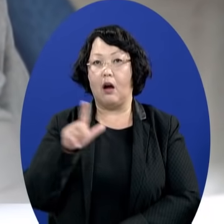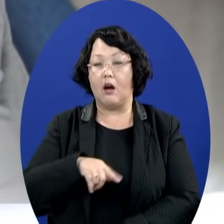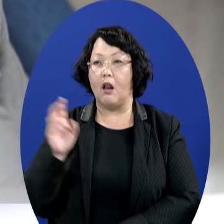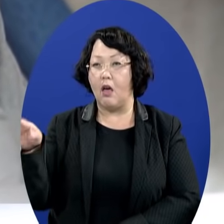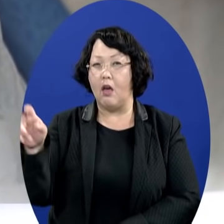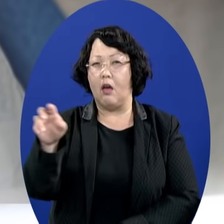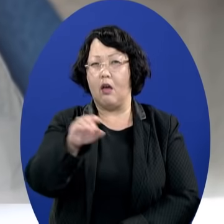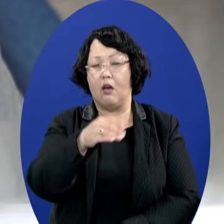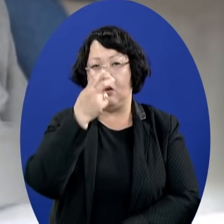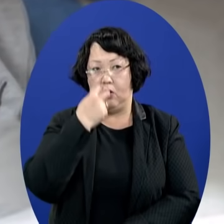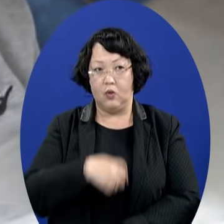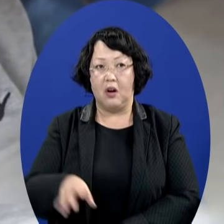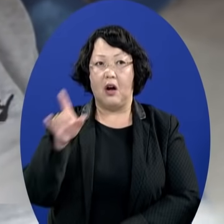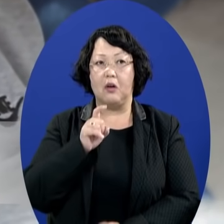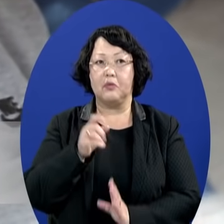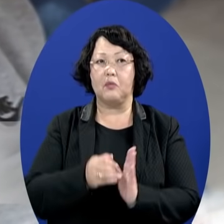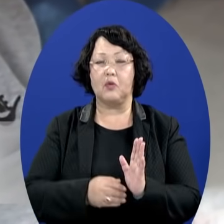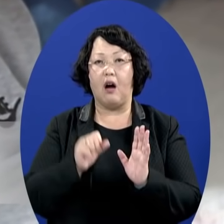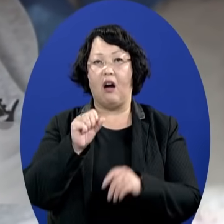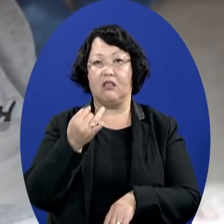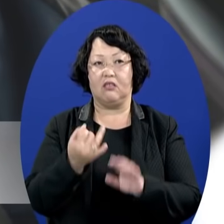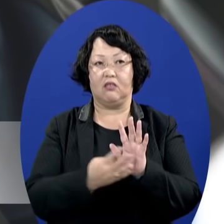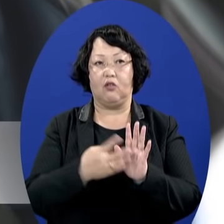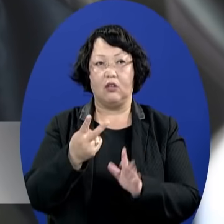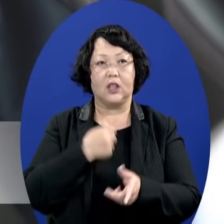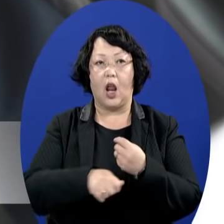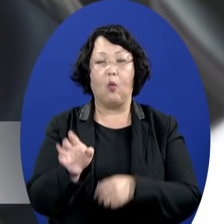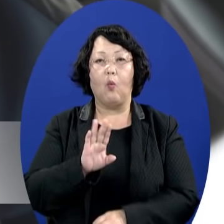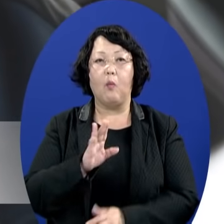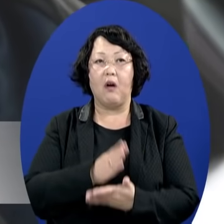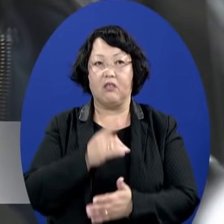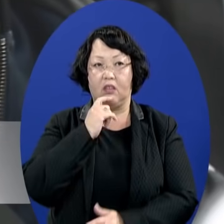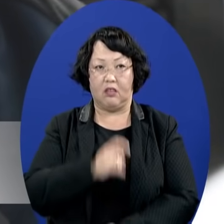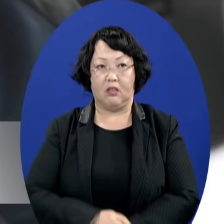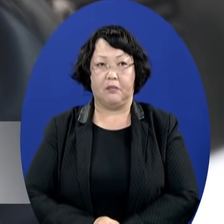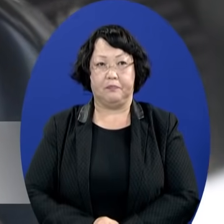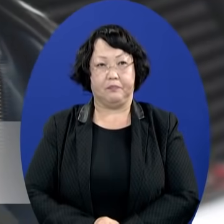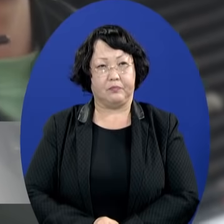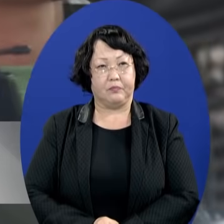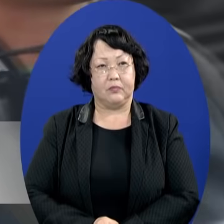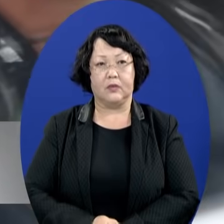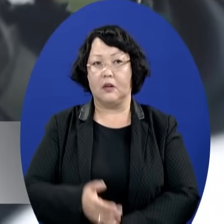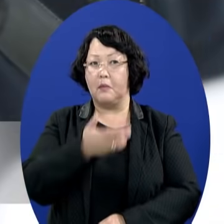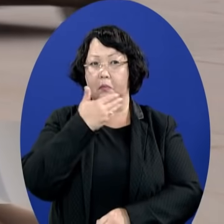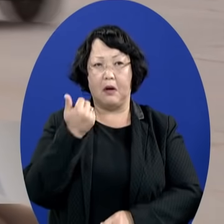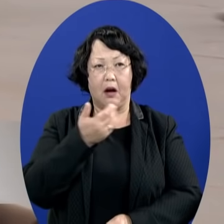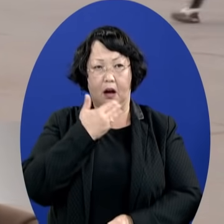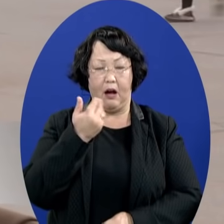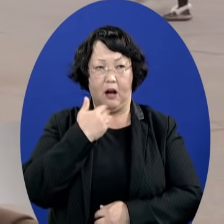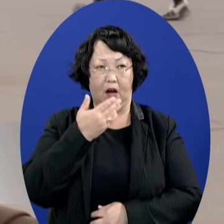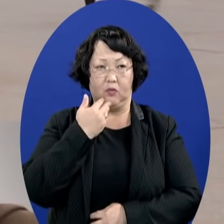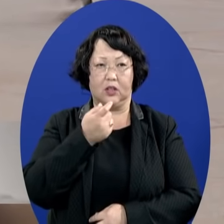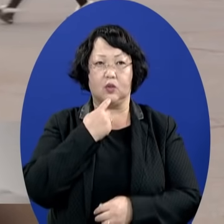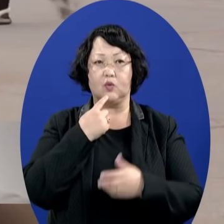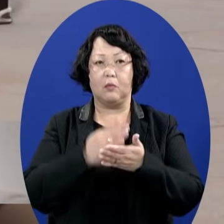Ямар тайлбар хэлж байна? Бензин 92 өгөхгүй байгаа л гэж. Өөр юмнуудэр явсан тэгээд байхгүй л гэдэг гисэн шүү дээ. Гэхдээ одоо